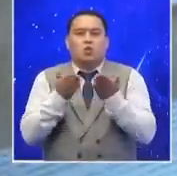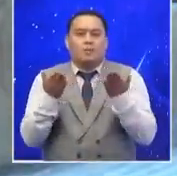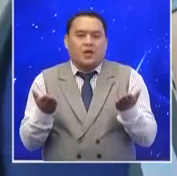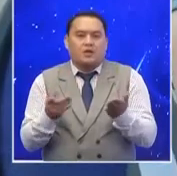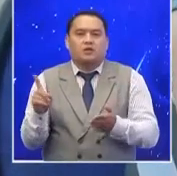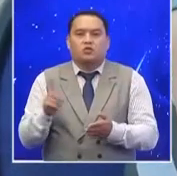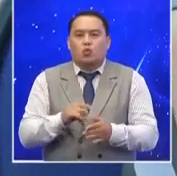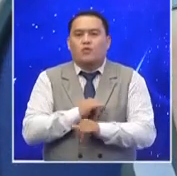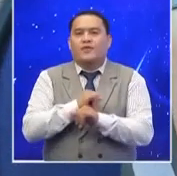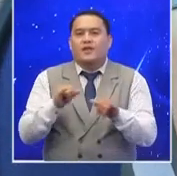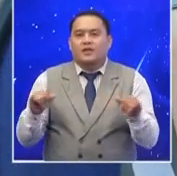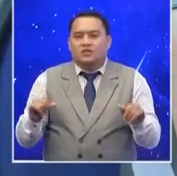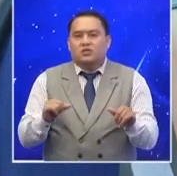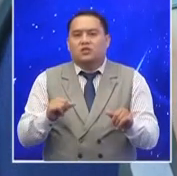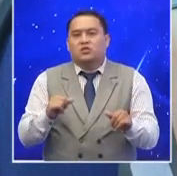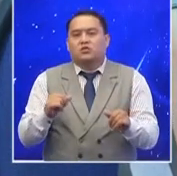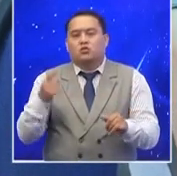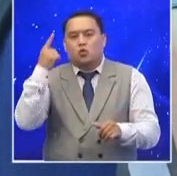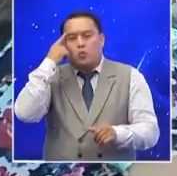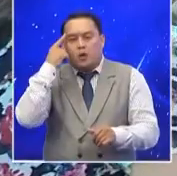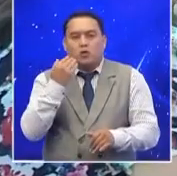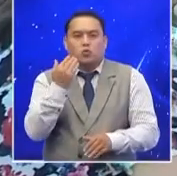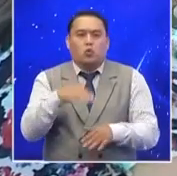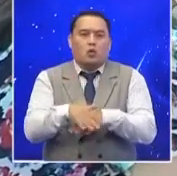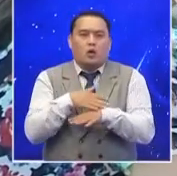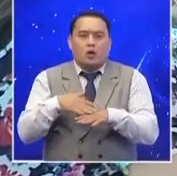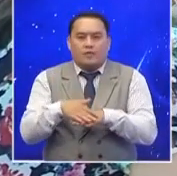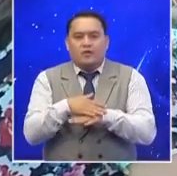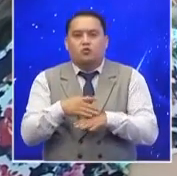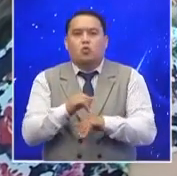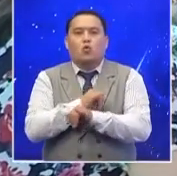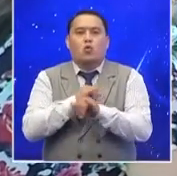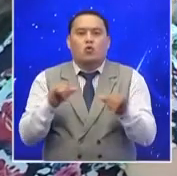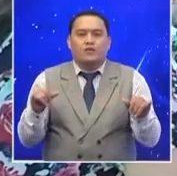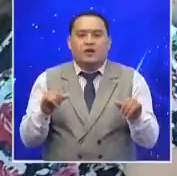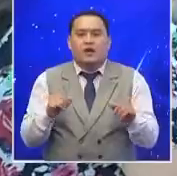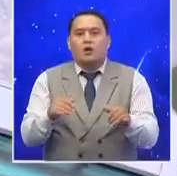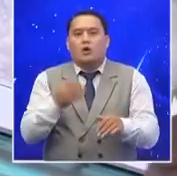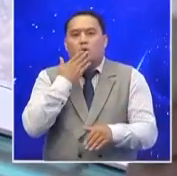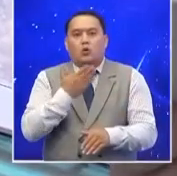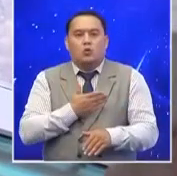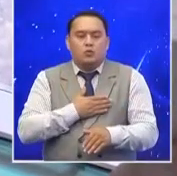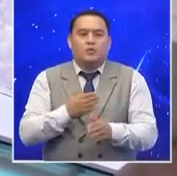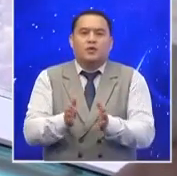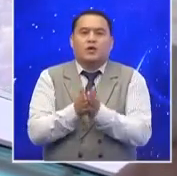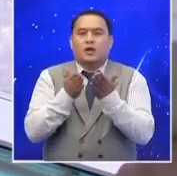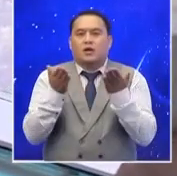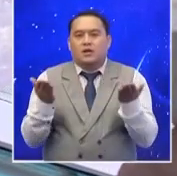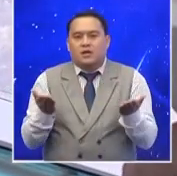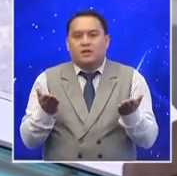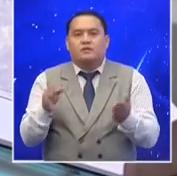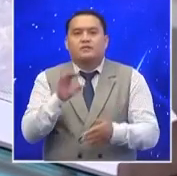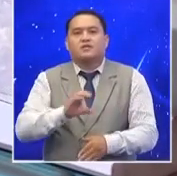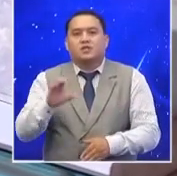Это значительно расширит контингент, считают библиотекари. Чтобы однозначно увеличить прирост кинолюбов, в рамках акции «Летняя библиотека» в